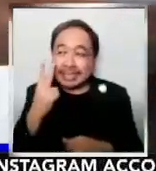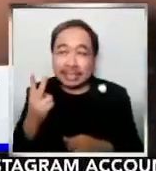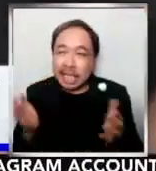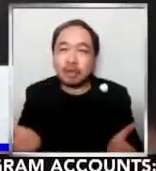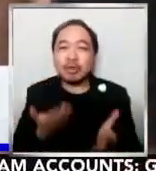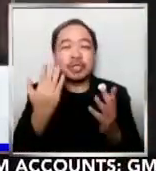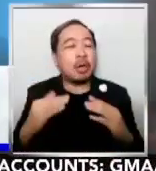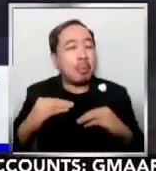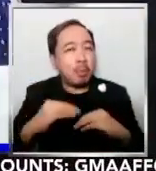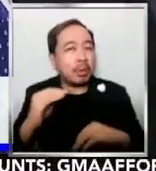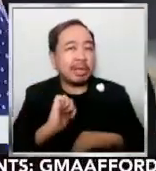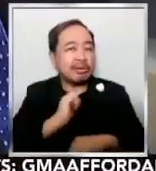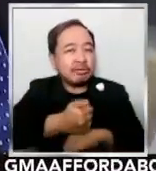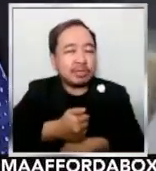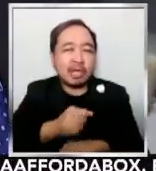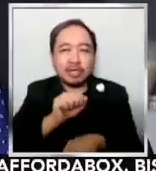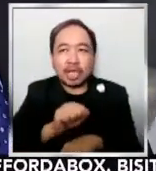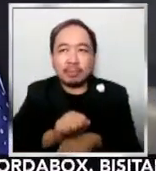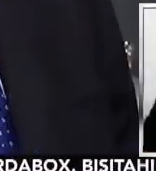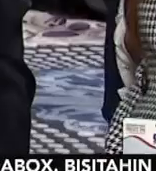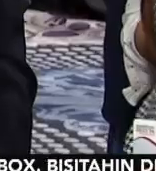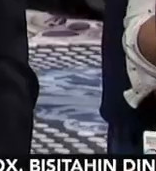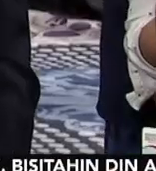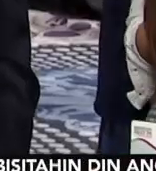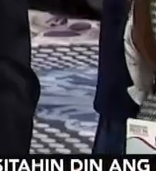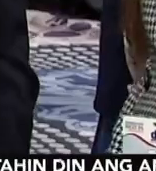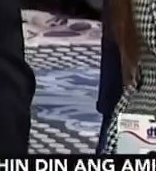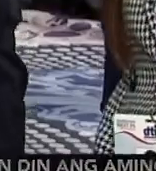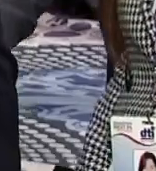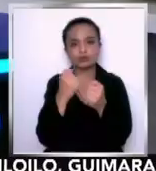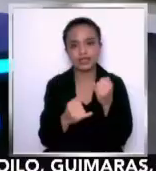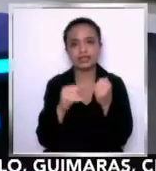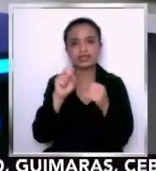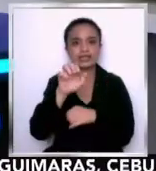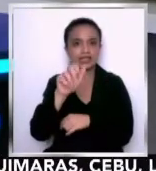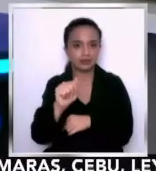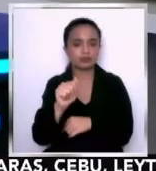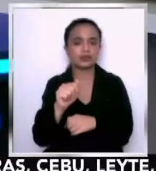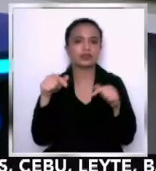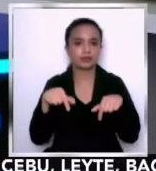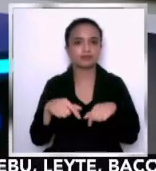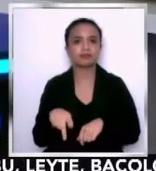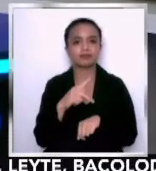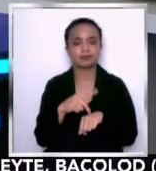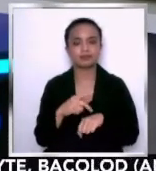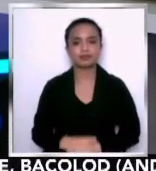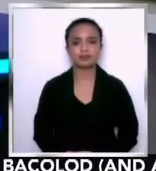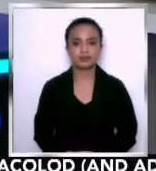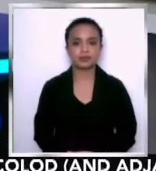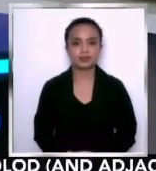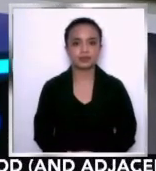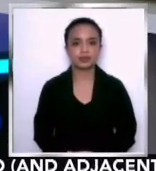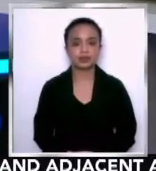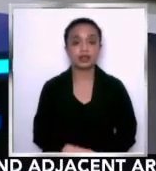trabaho sa mga Pilipino. Bernadette Reyes, Nakatutok, 24 Oras. Pinaasa na po ng Monetary Board ng Bangko Sentral